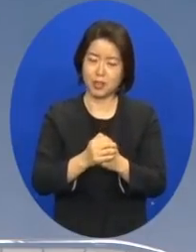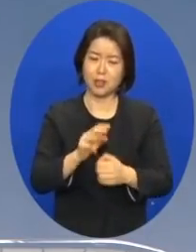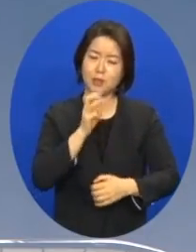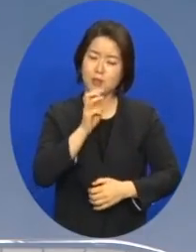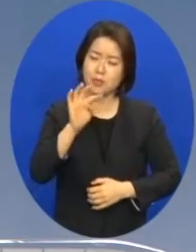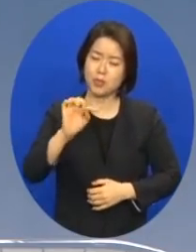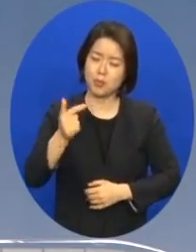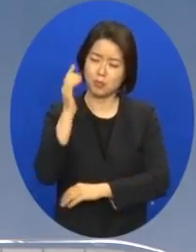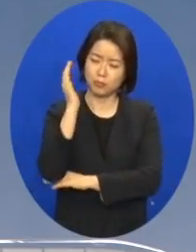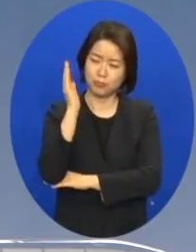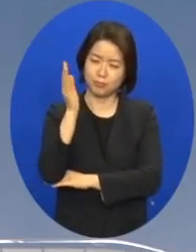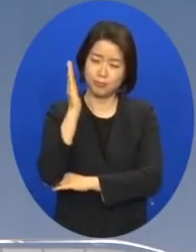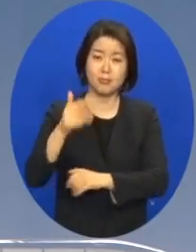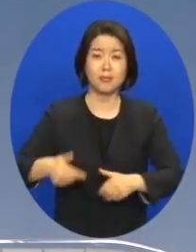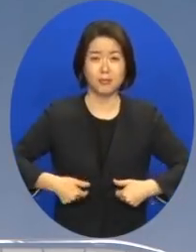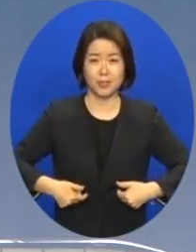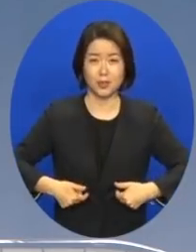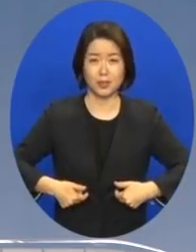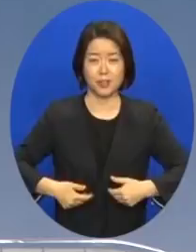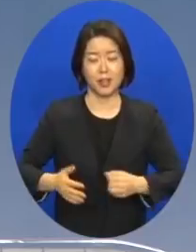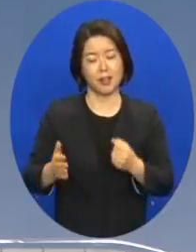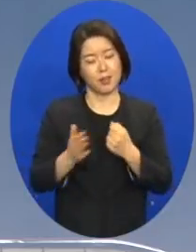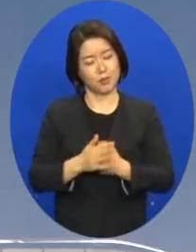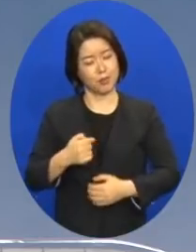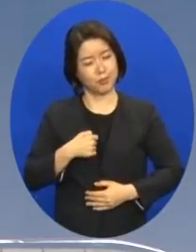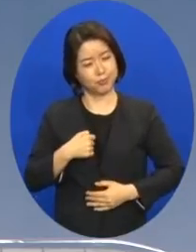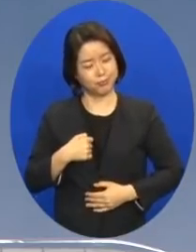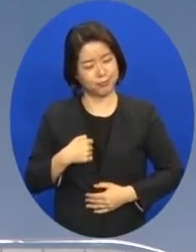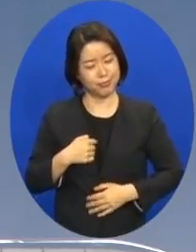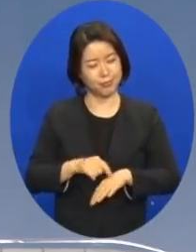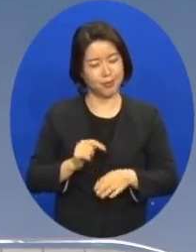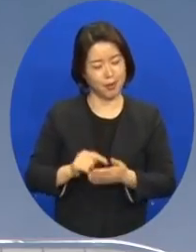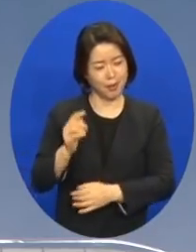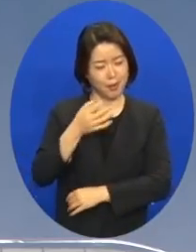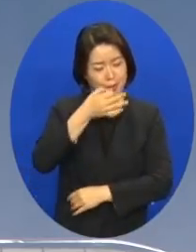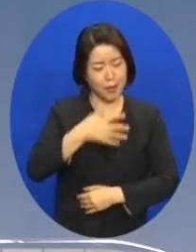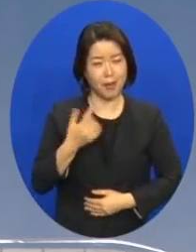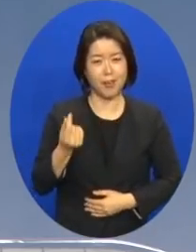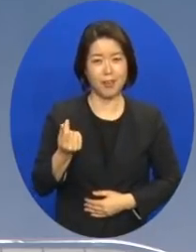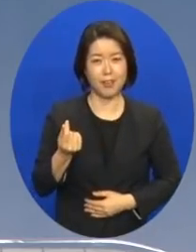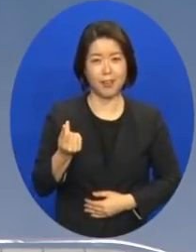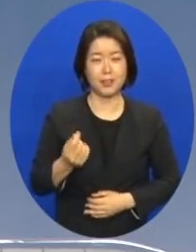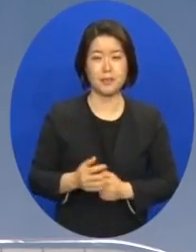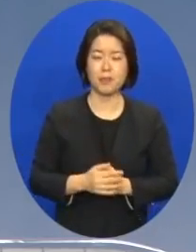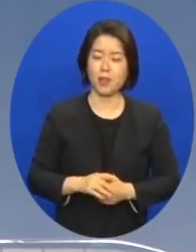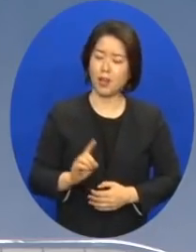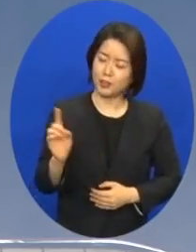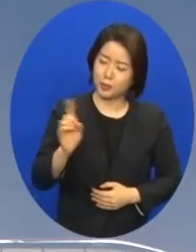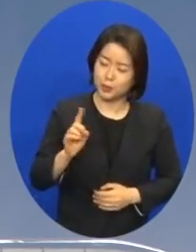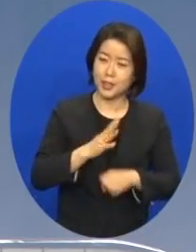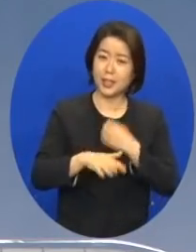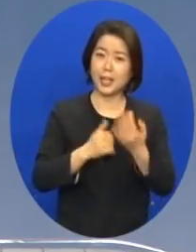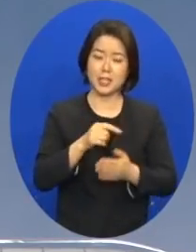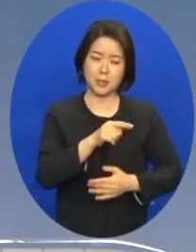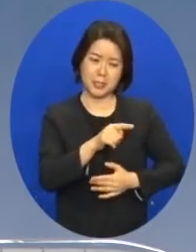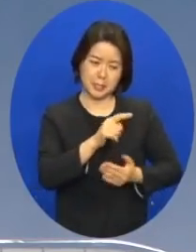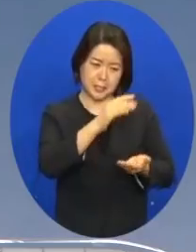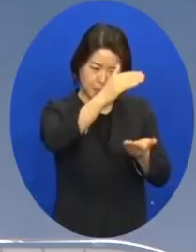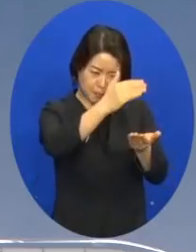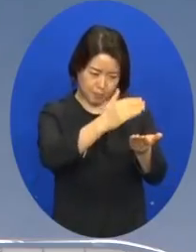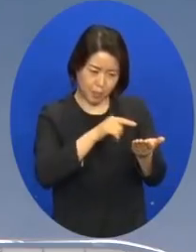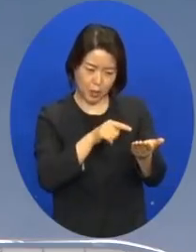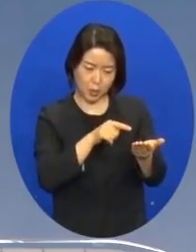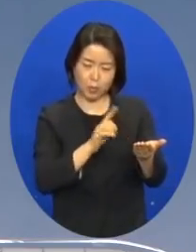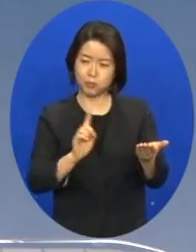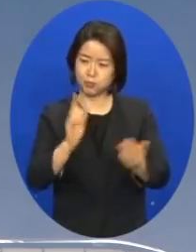30분 설교를 해야 됩니다. 그러니 얼마나 힘들겠습니까? 도대체 하나님, 이 본문으로